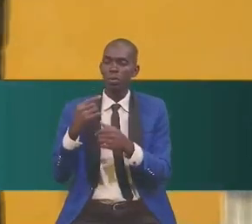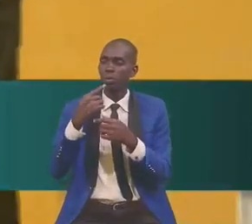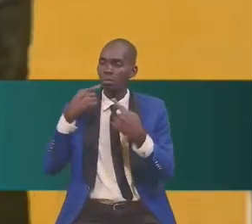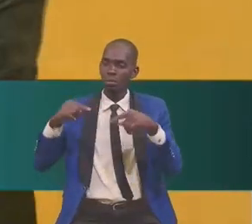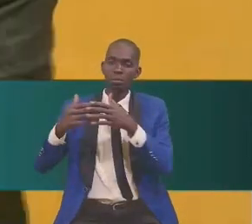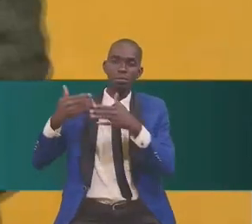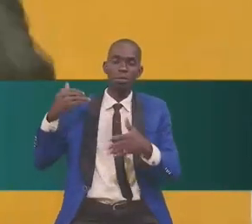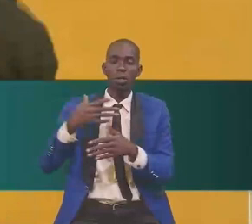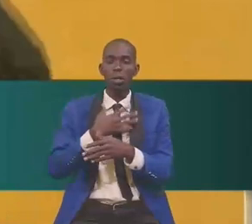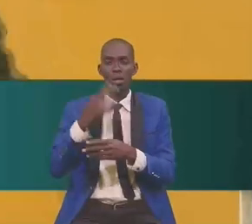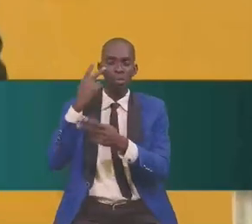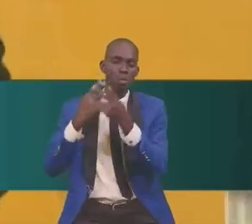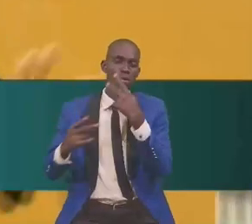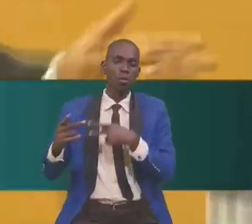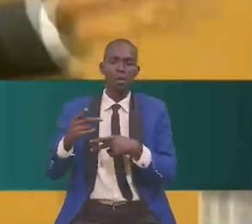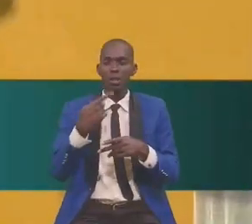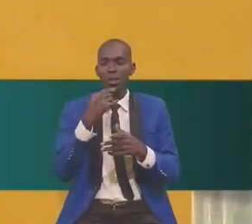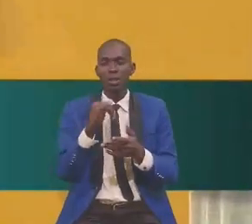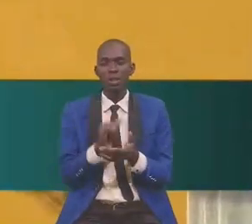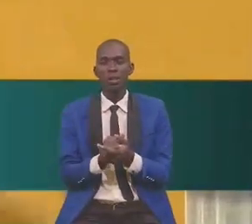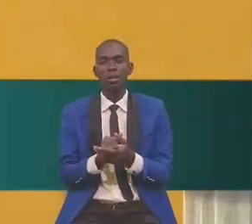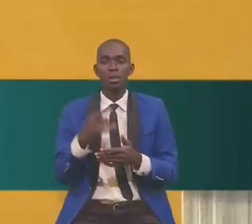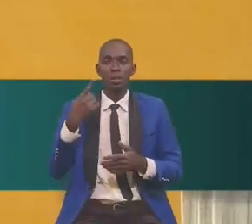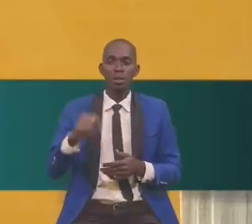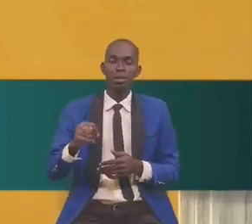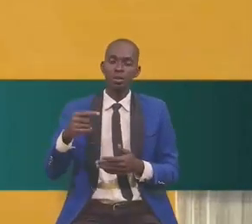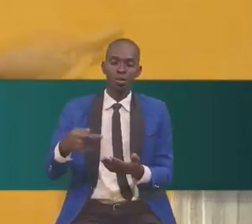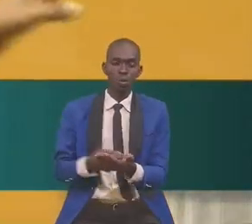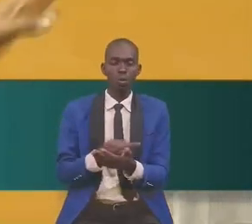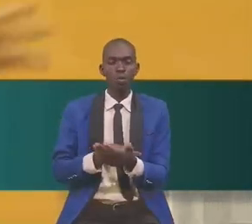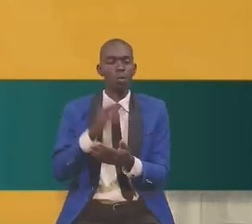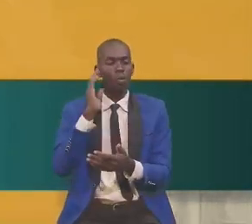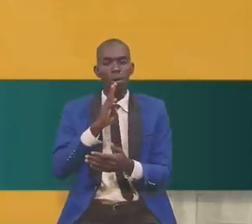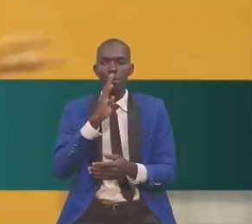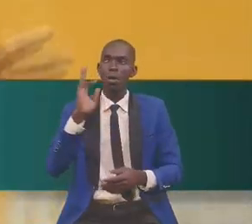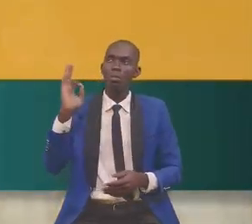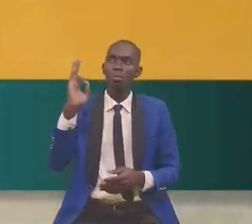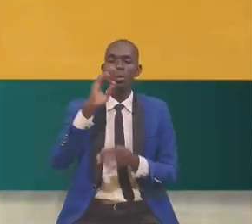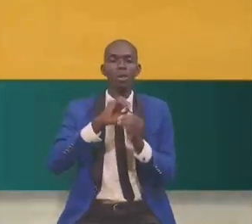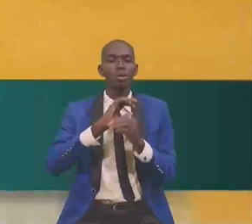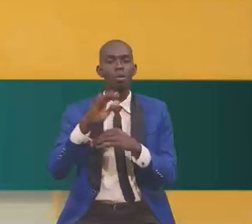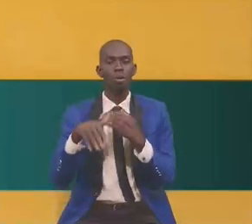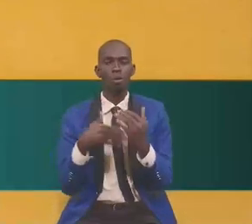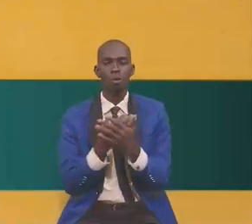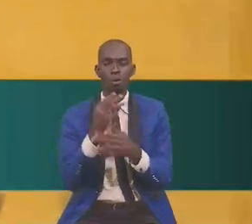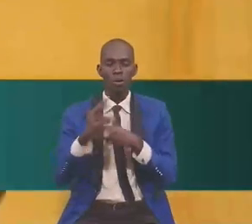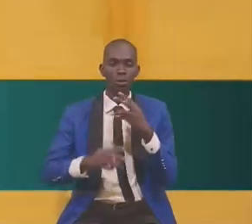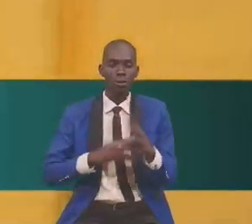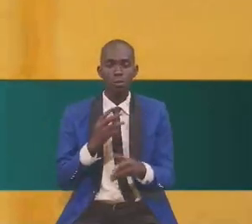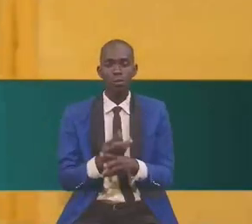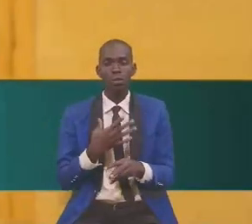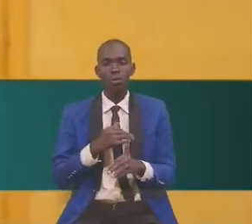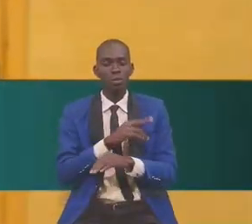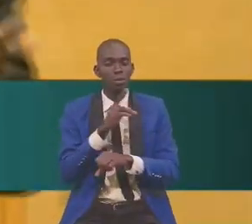dit, l'évangile sera prêché dans le monde entier, dans toutes les nations. Et quand nous venons prier, nous